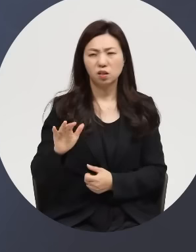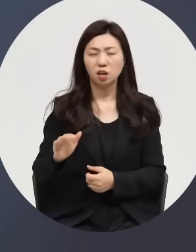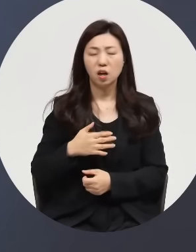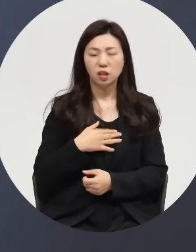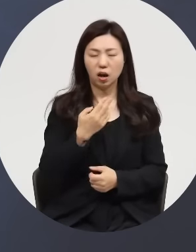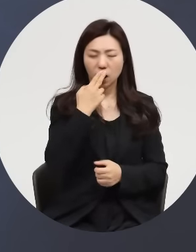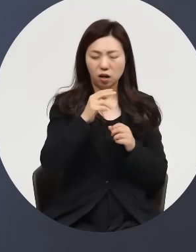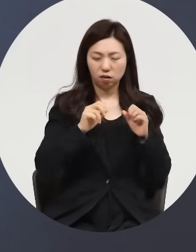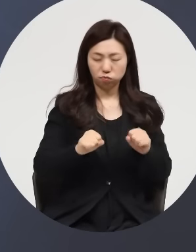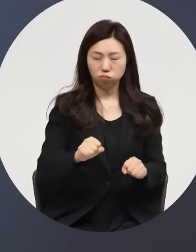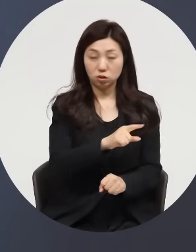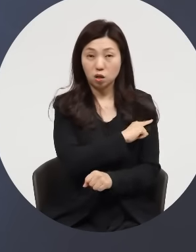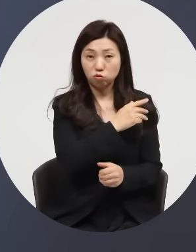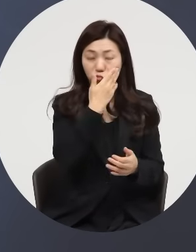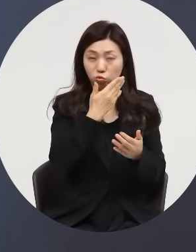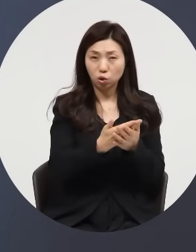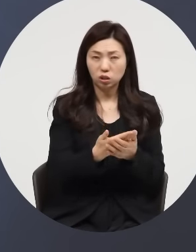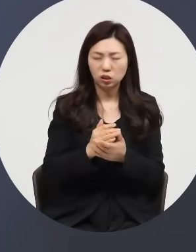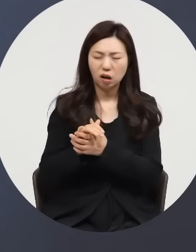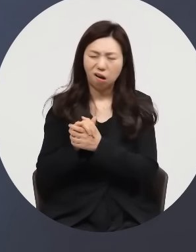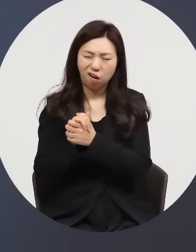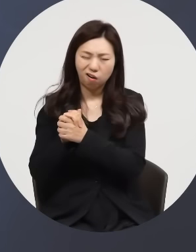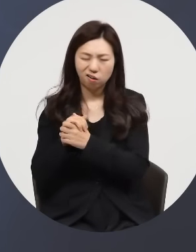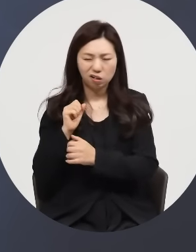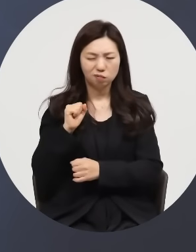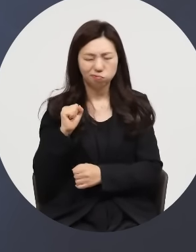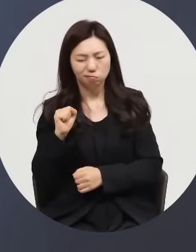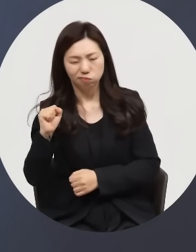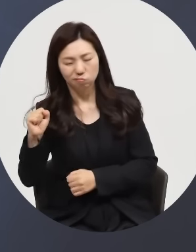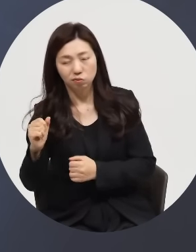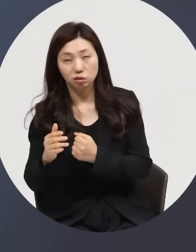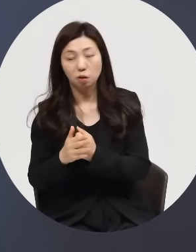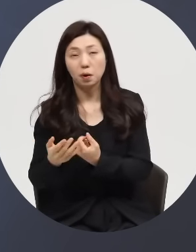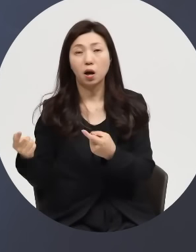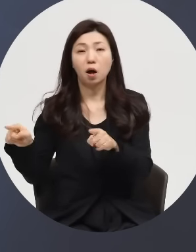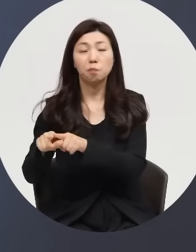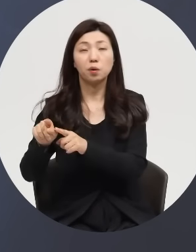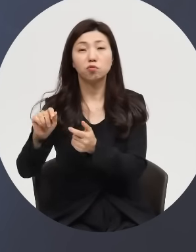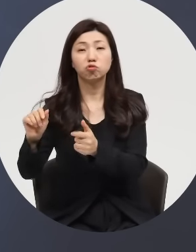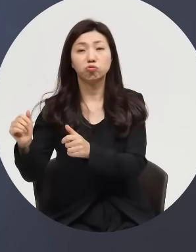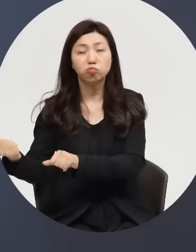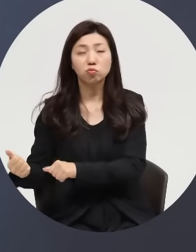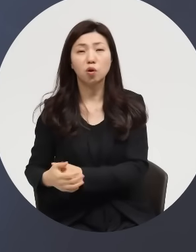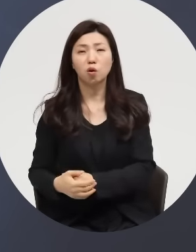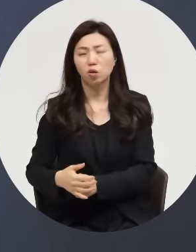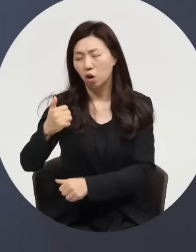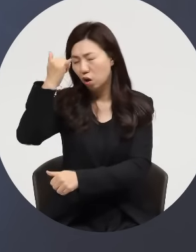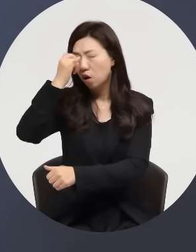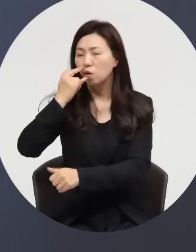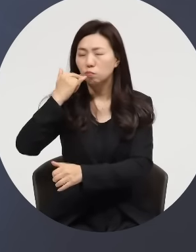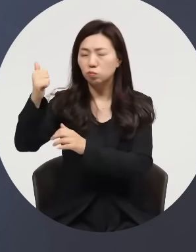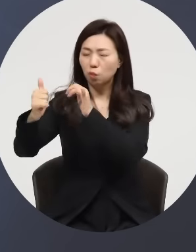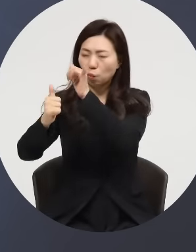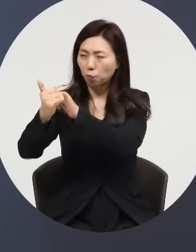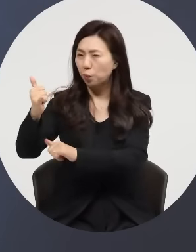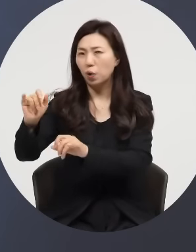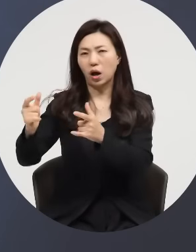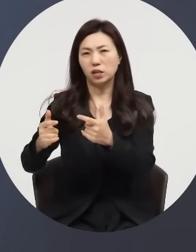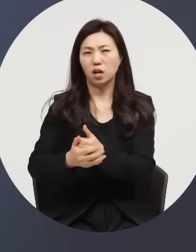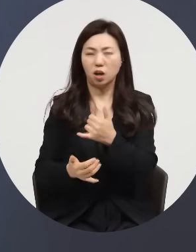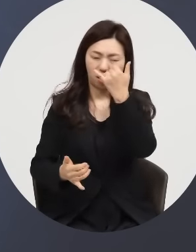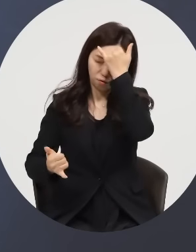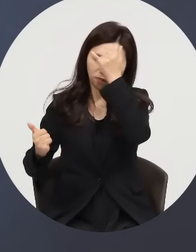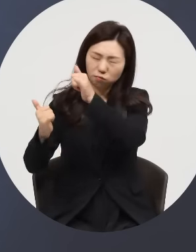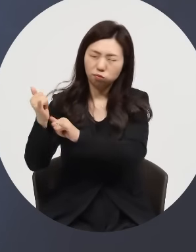정에 연연해서 같이 불행을 겪는 거는 효도 아니다. 그건 어리석은 거지 효가 아니다